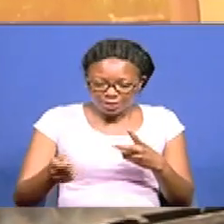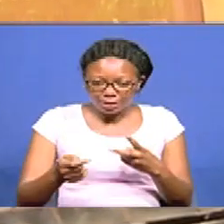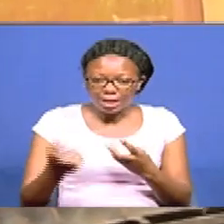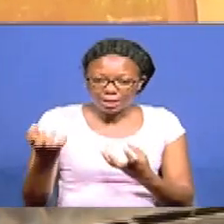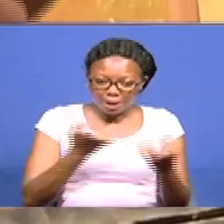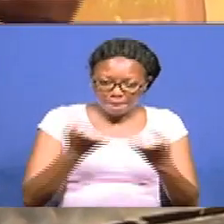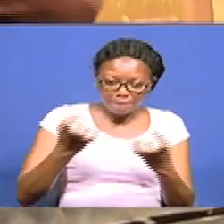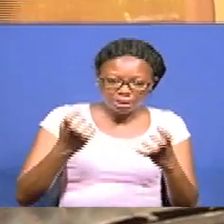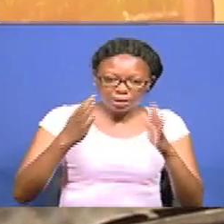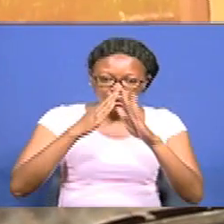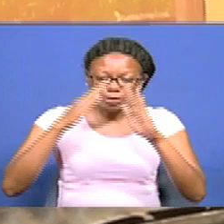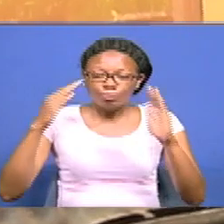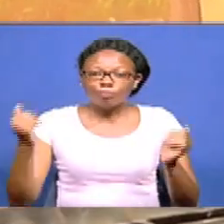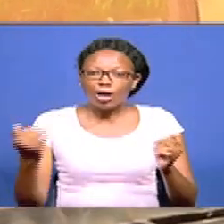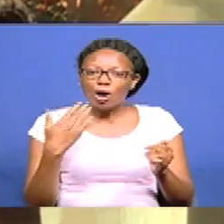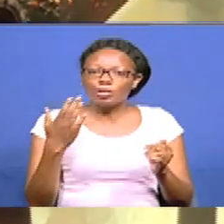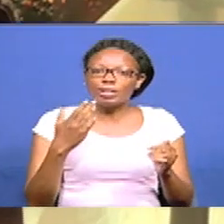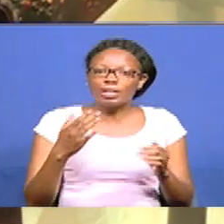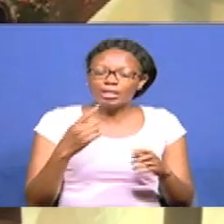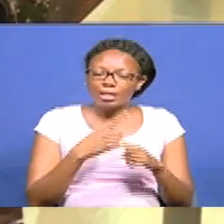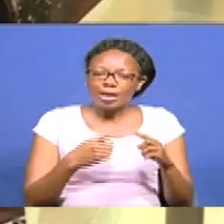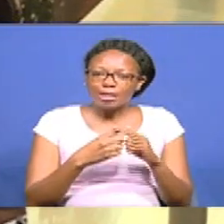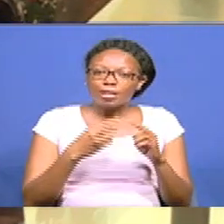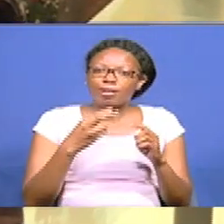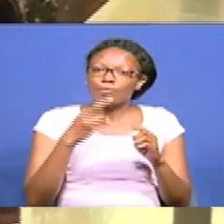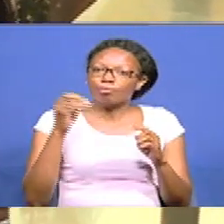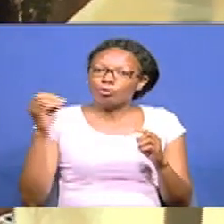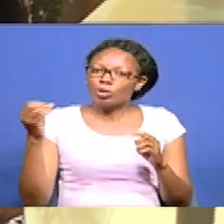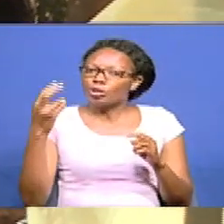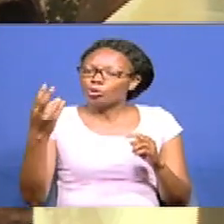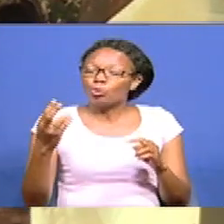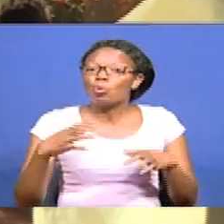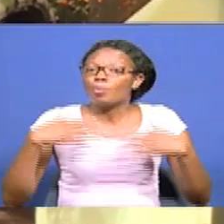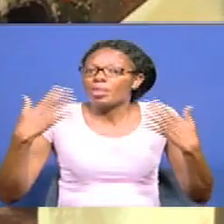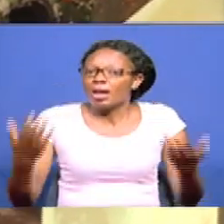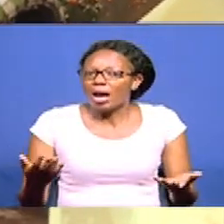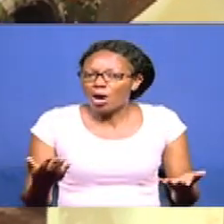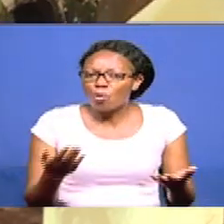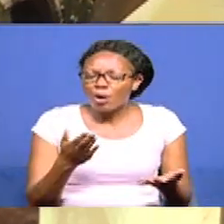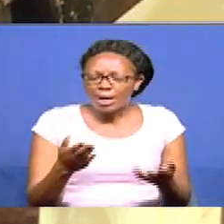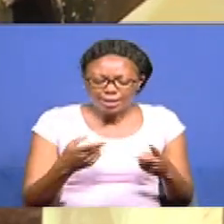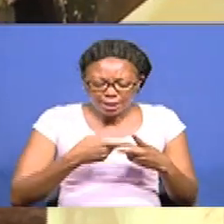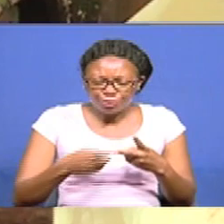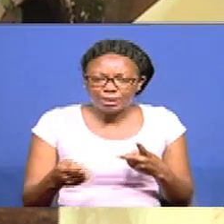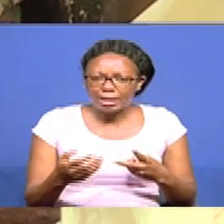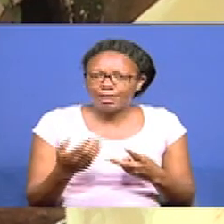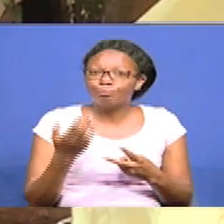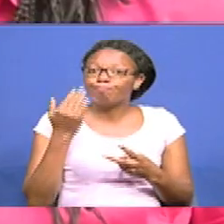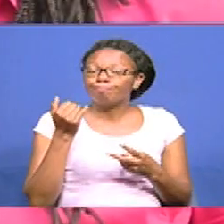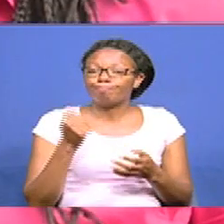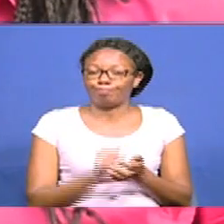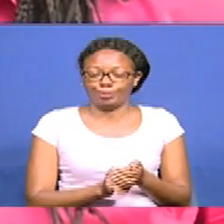hili mwaka wa 2012. Ni nini haswa kilichomsukuma kubuni shamba hili? Tambo nilikuwa